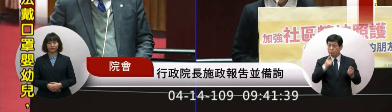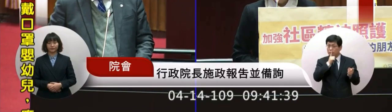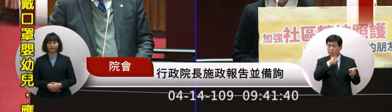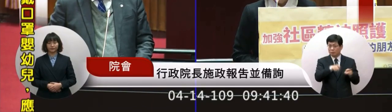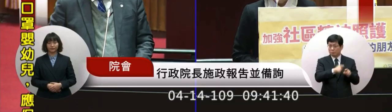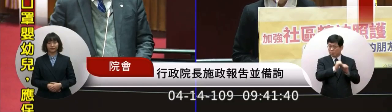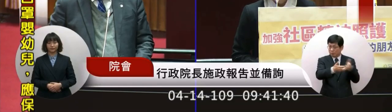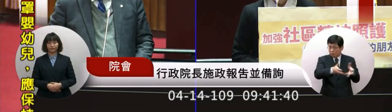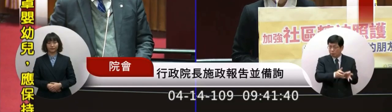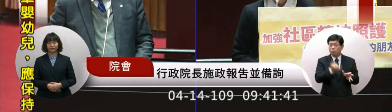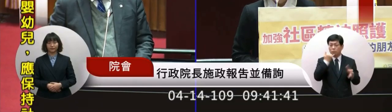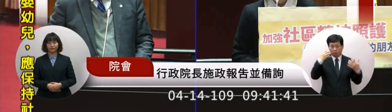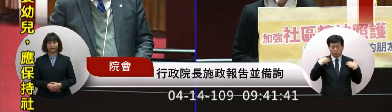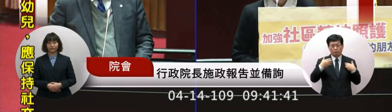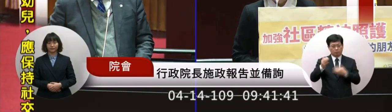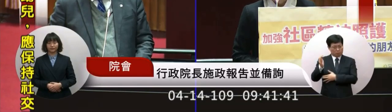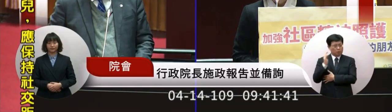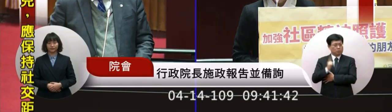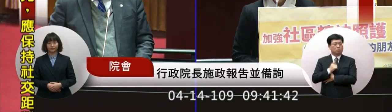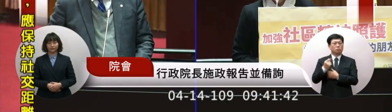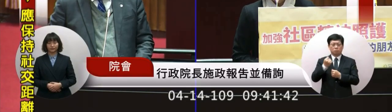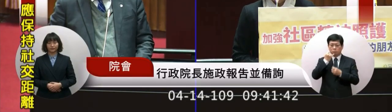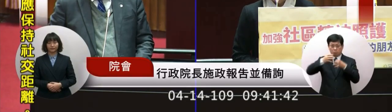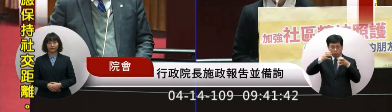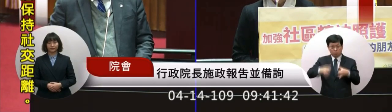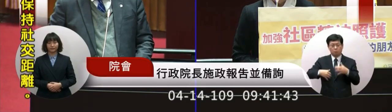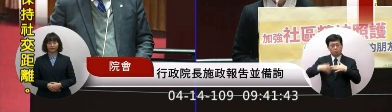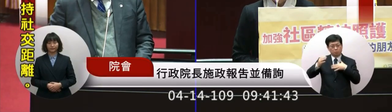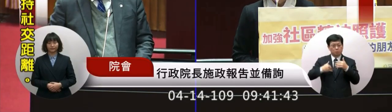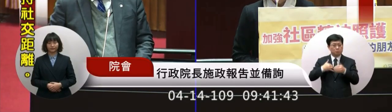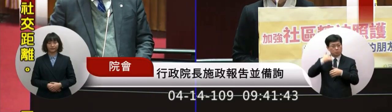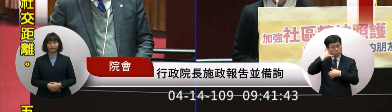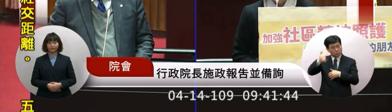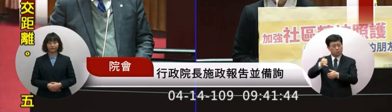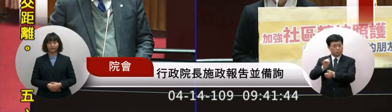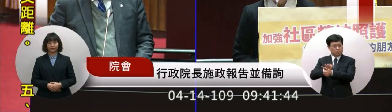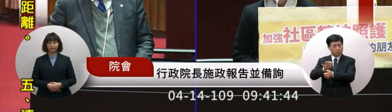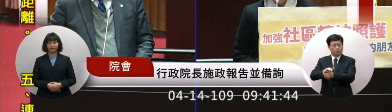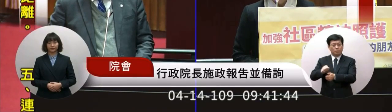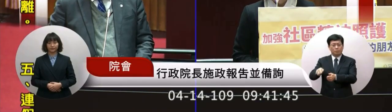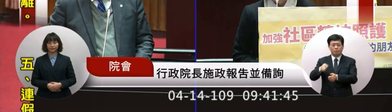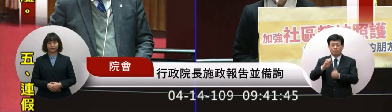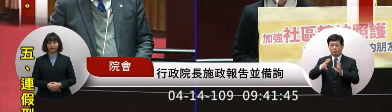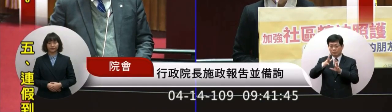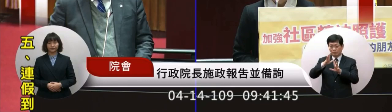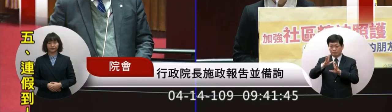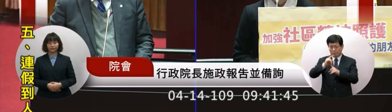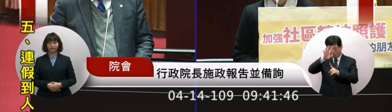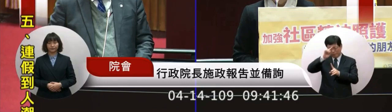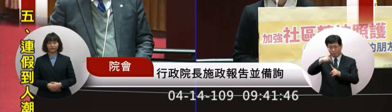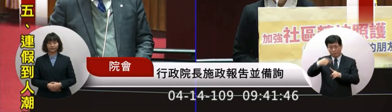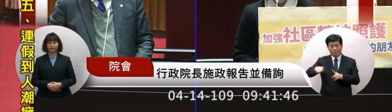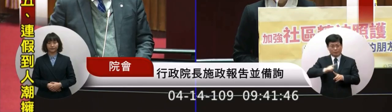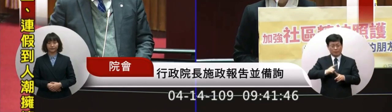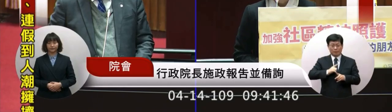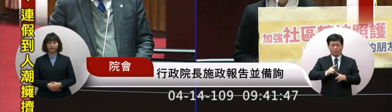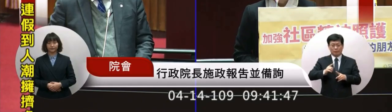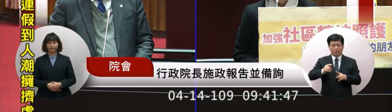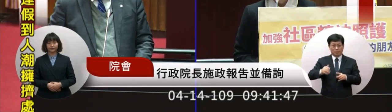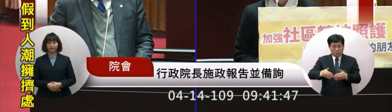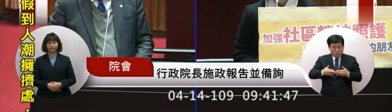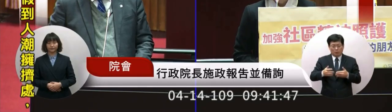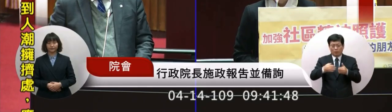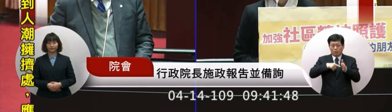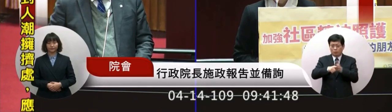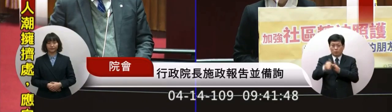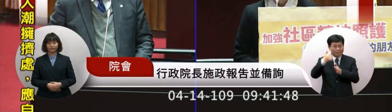不只是民间单位，我们也希望说政府能够协助一起来进行这个精神疾患者的及时的电话的协助，让他们也拥有专